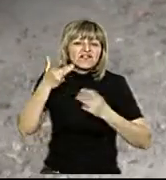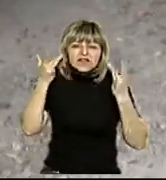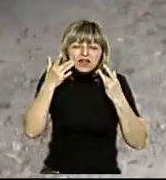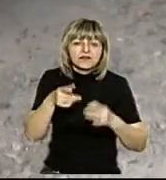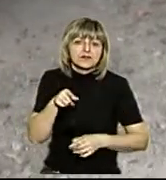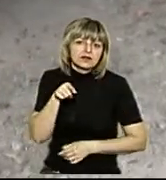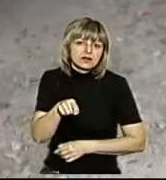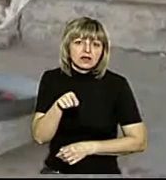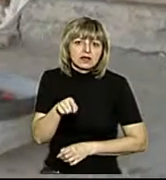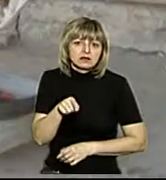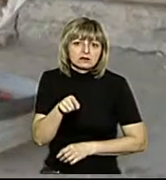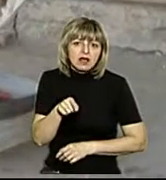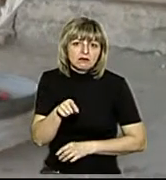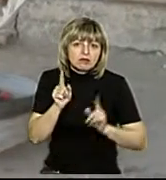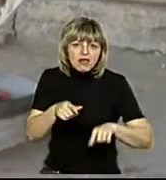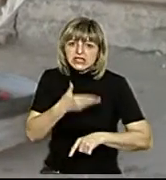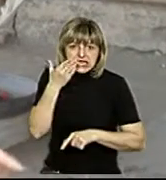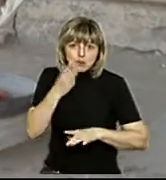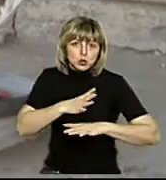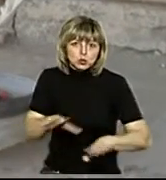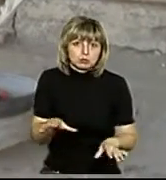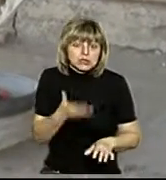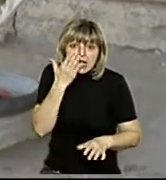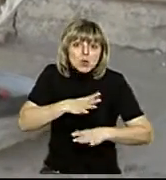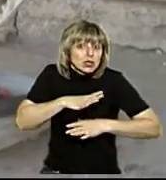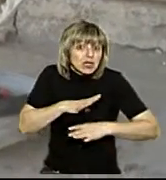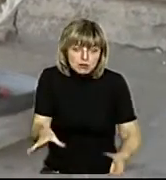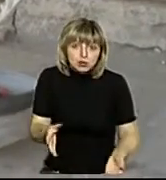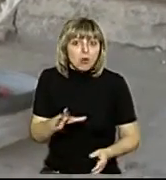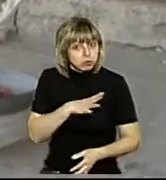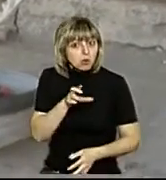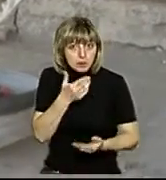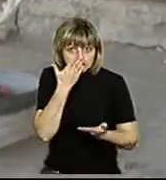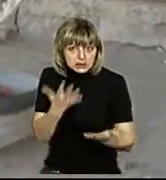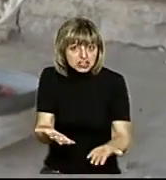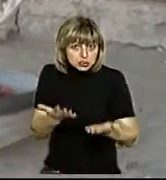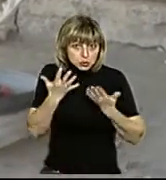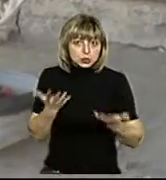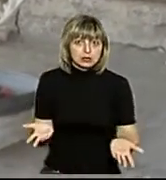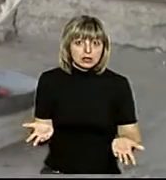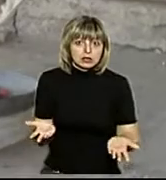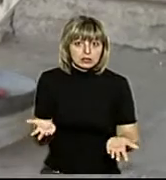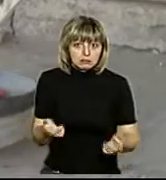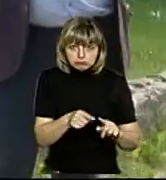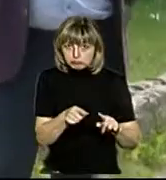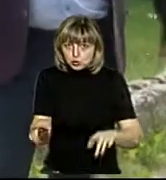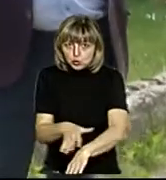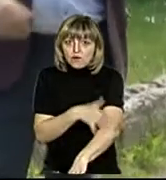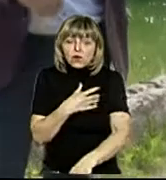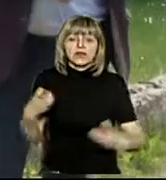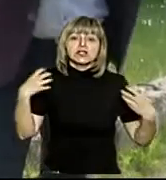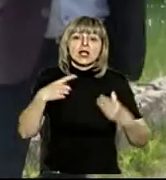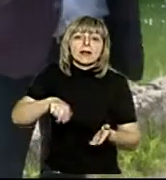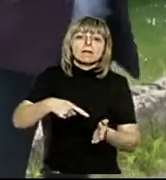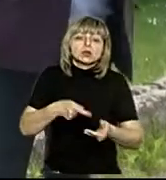знаю, там запаху навіть не було. Не йшов запах, а то було б чути за стільки часу.